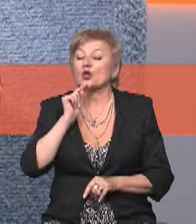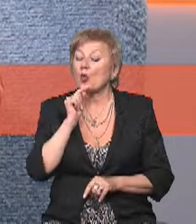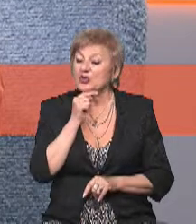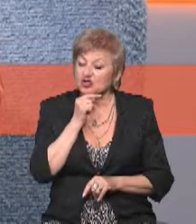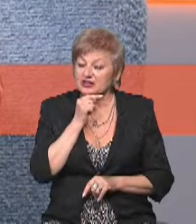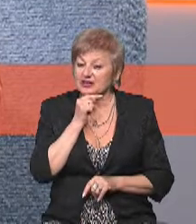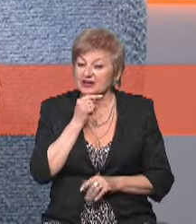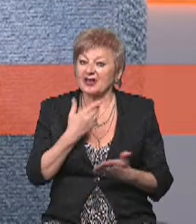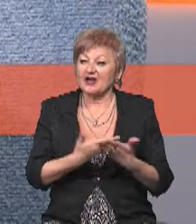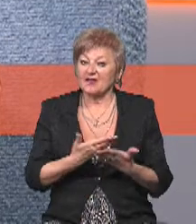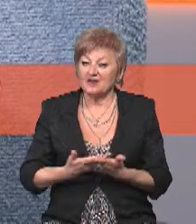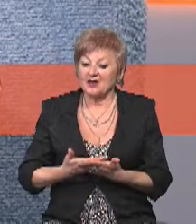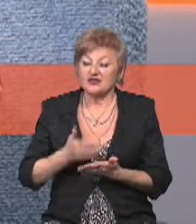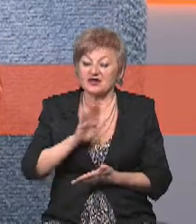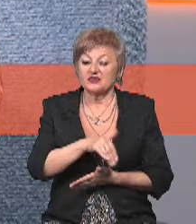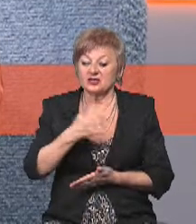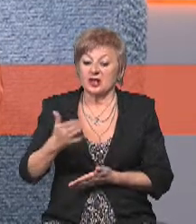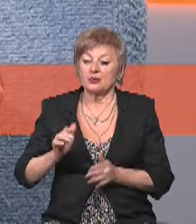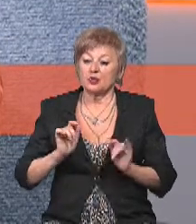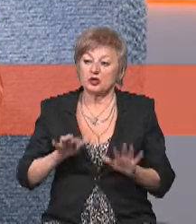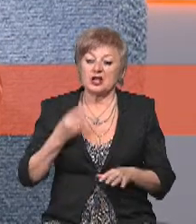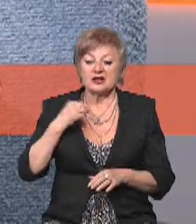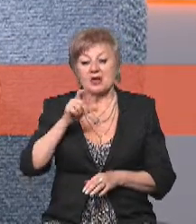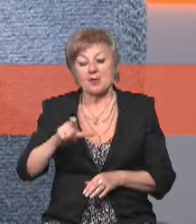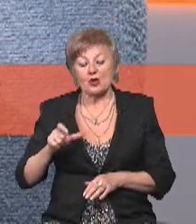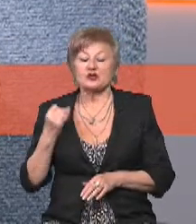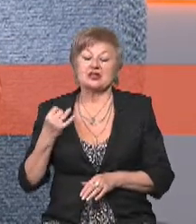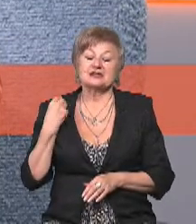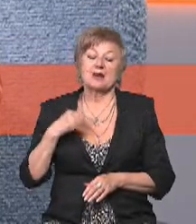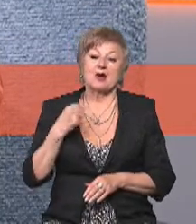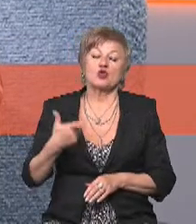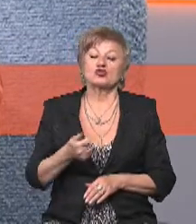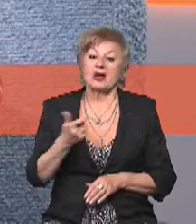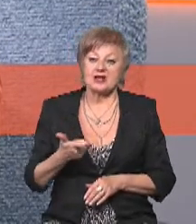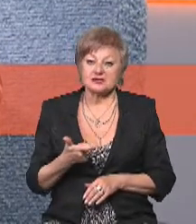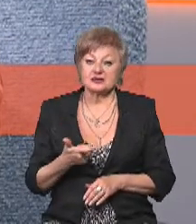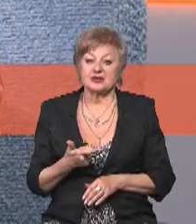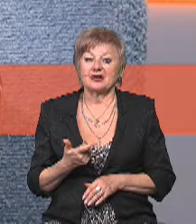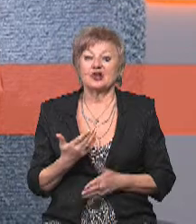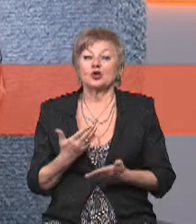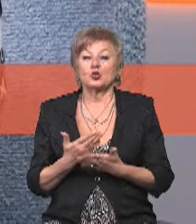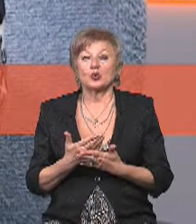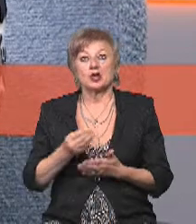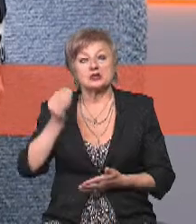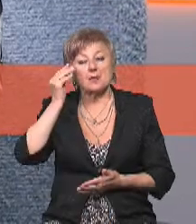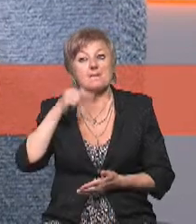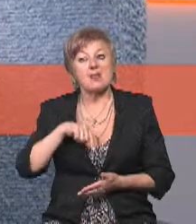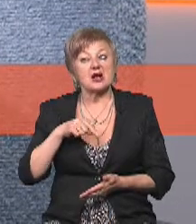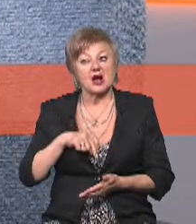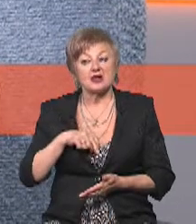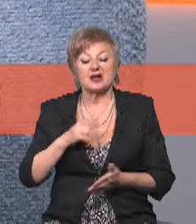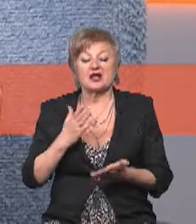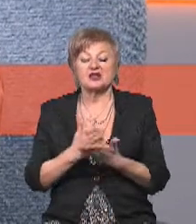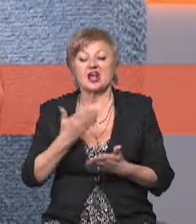аспекти взаємодії запоріжців і Запоріжгазу. Є ще морально-етичні, і ми маємо виступ